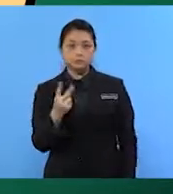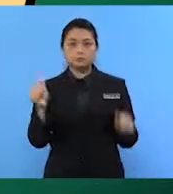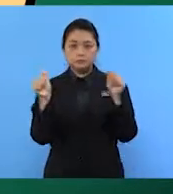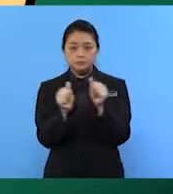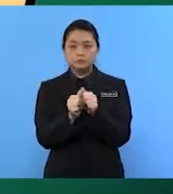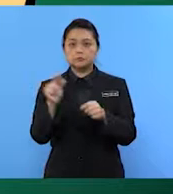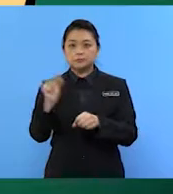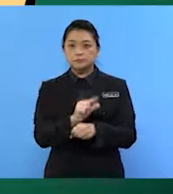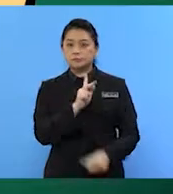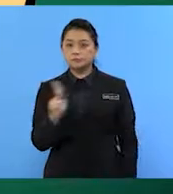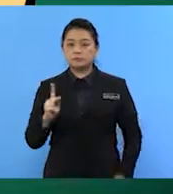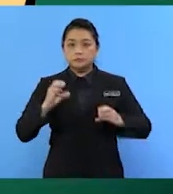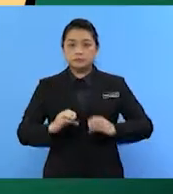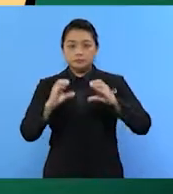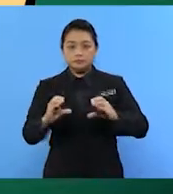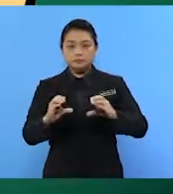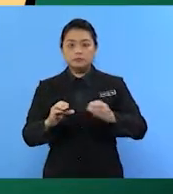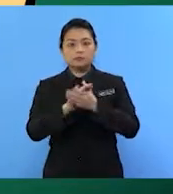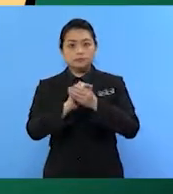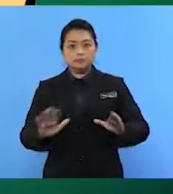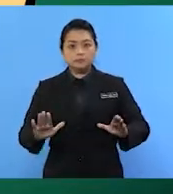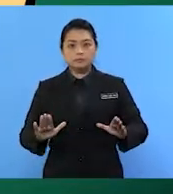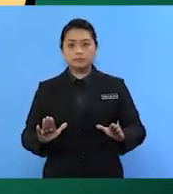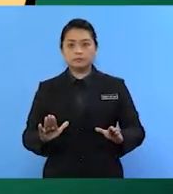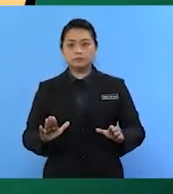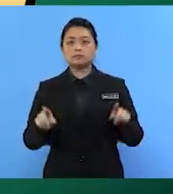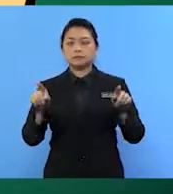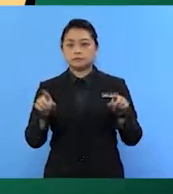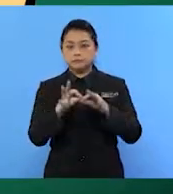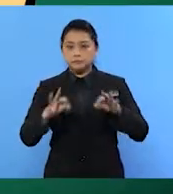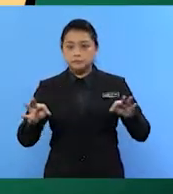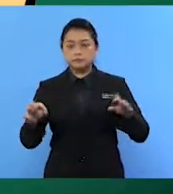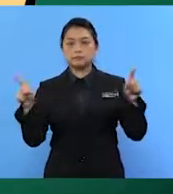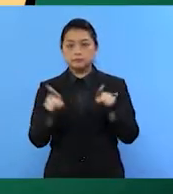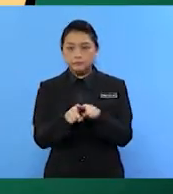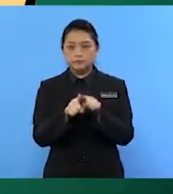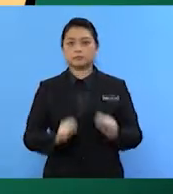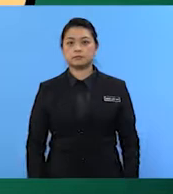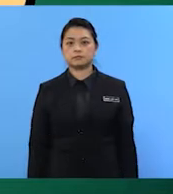dengan menggunakan kaedah penyelesaian persamaan serentak.